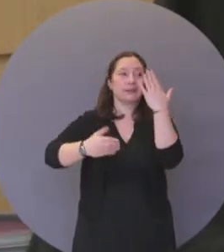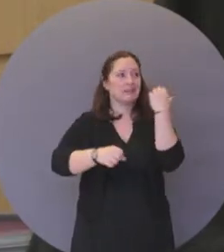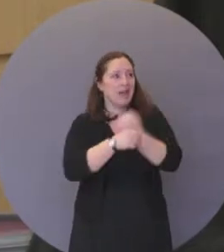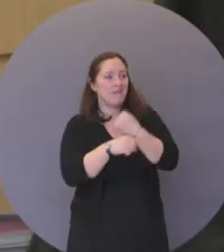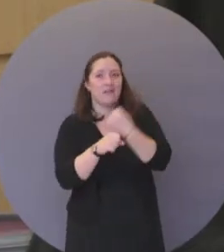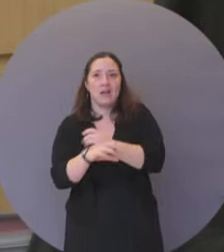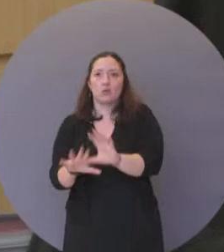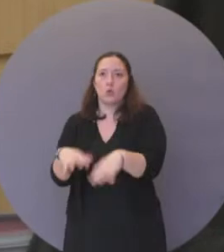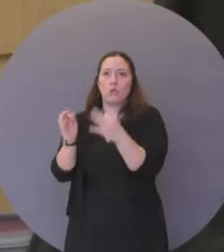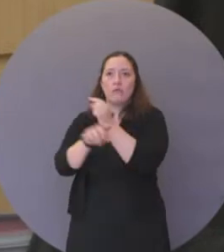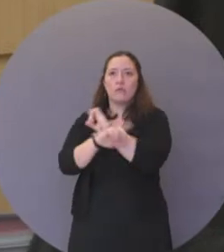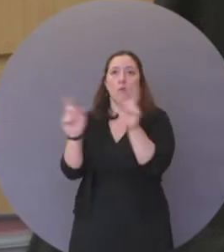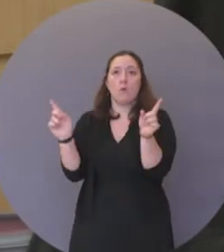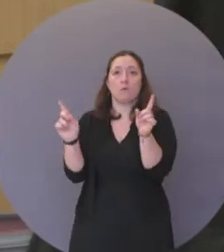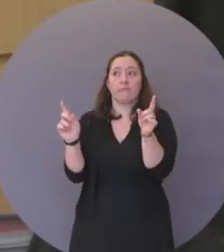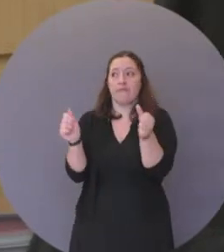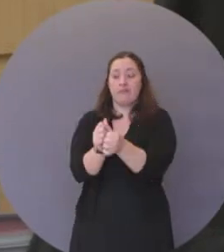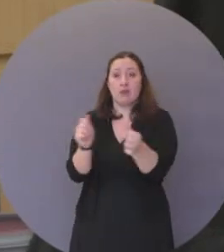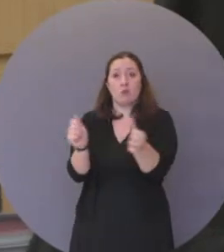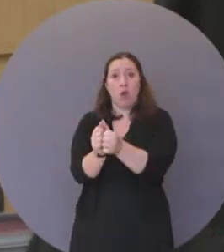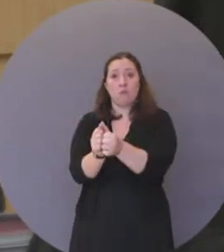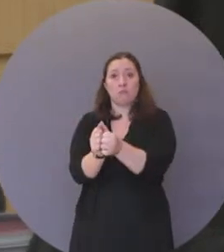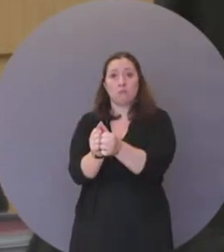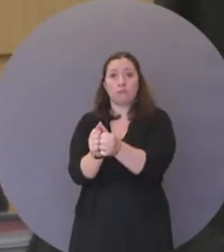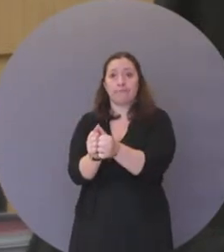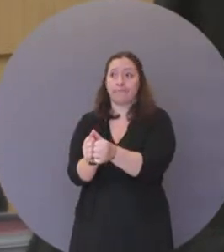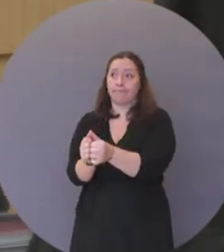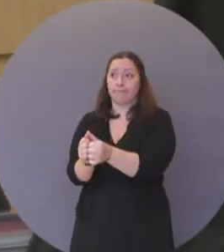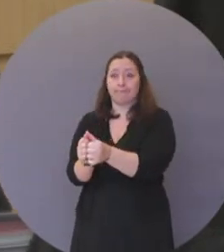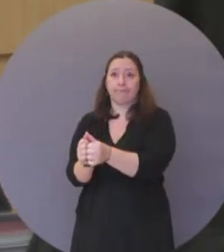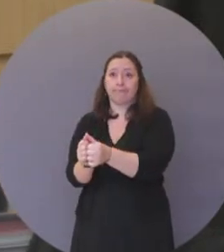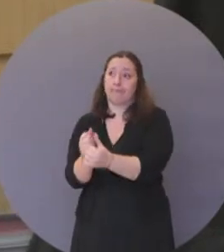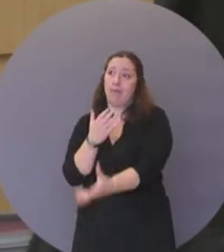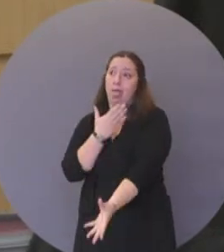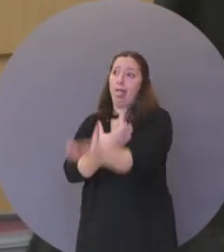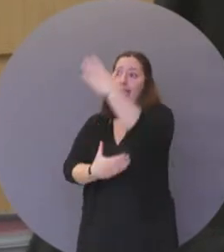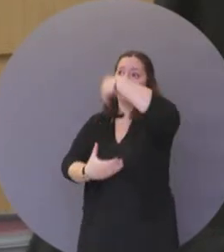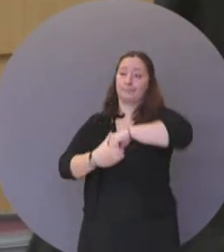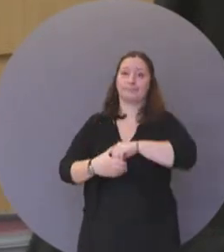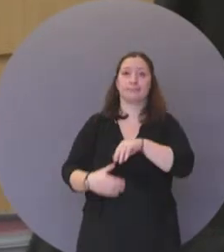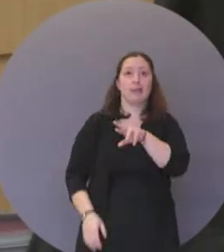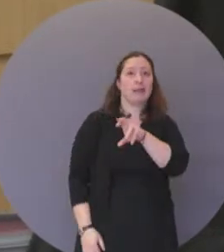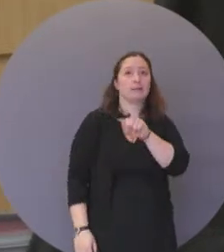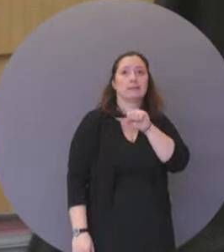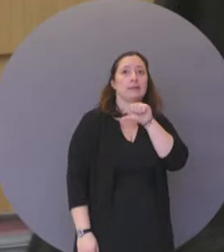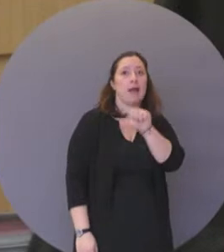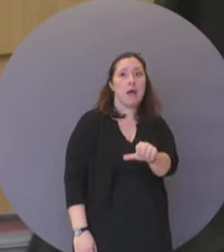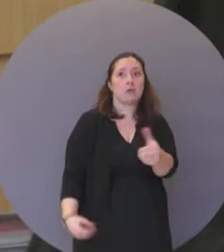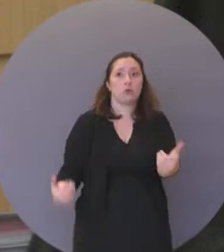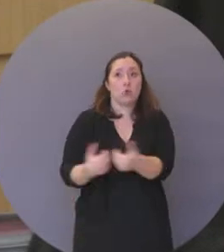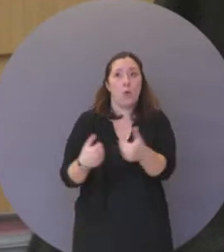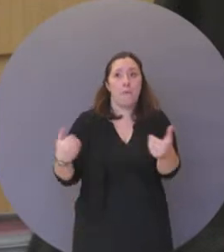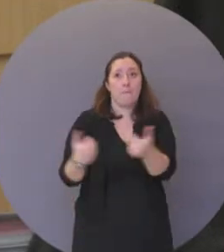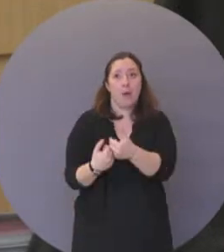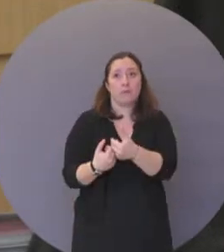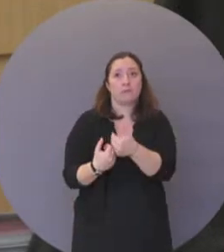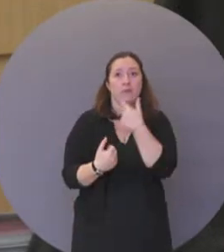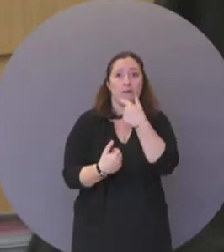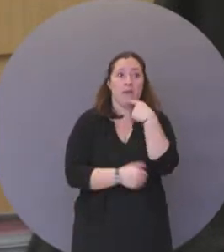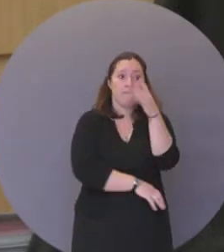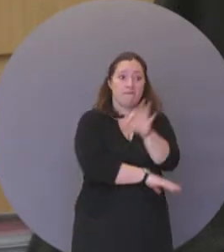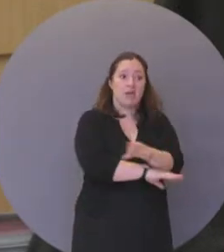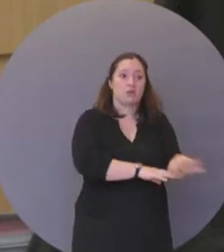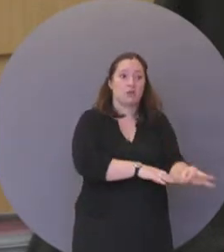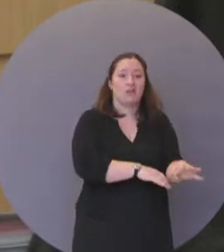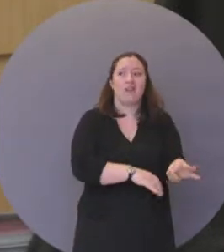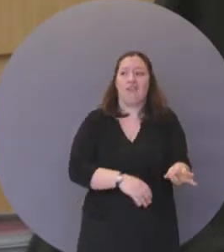vont venir entre guillemets pointer au RSA et salé encore un peu plus la facture du département